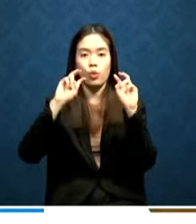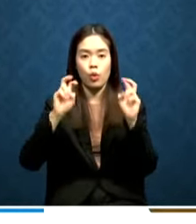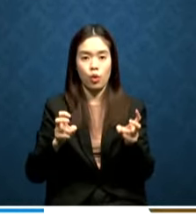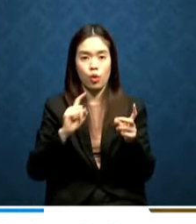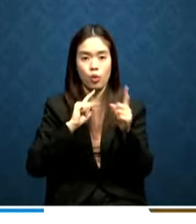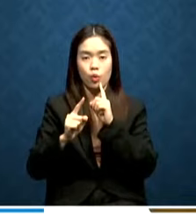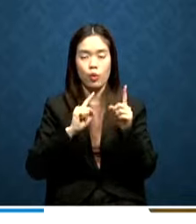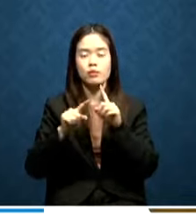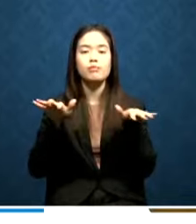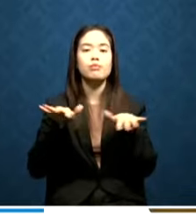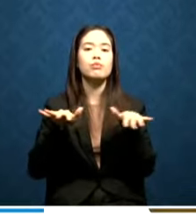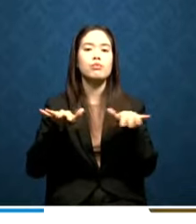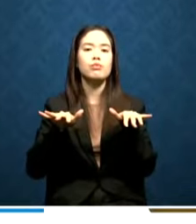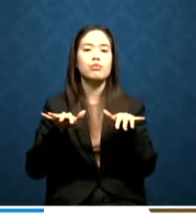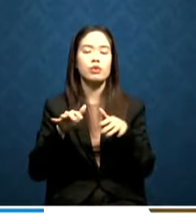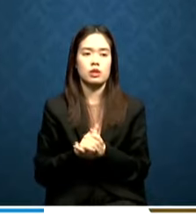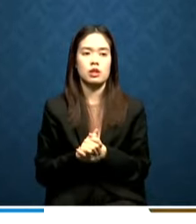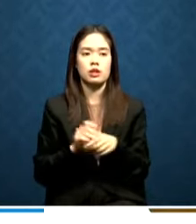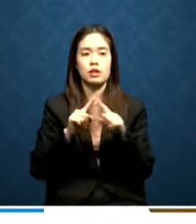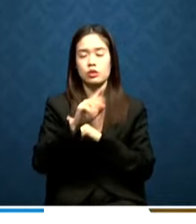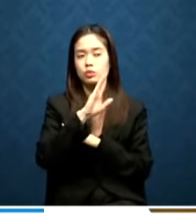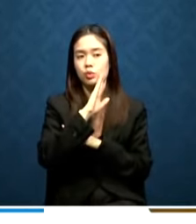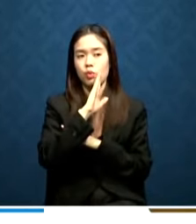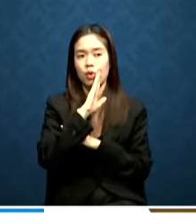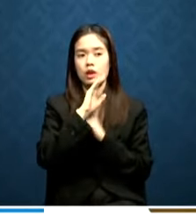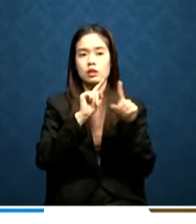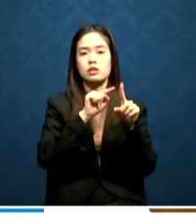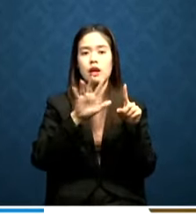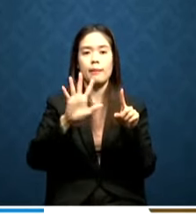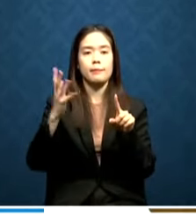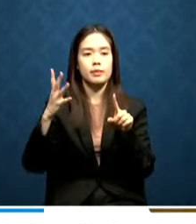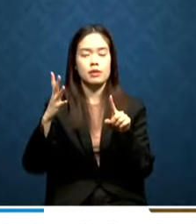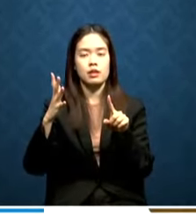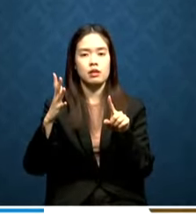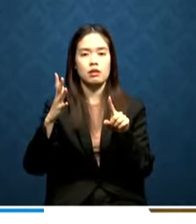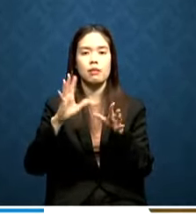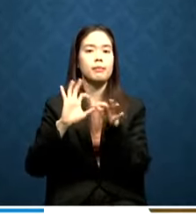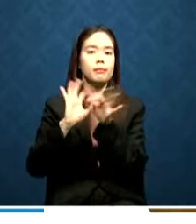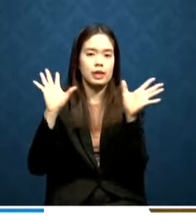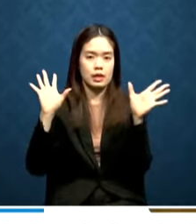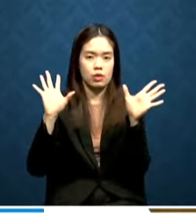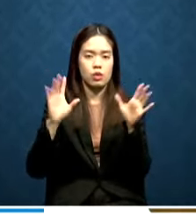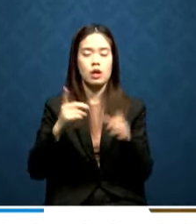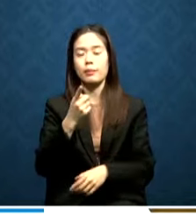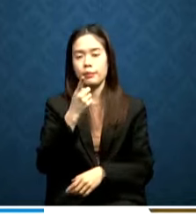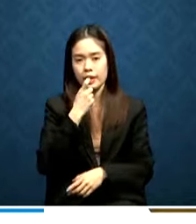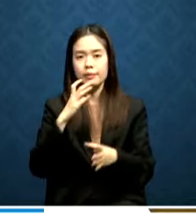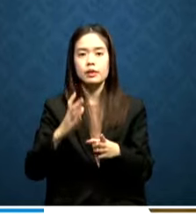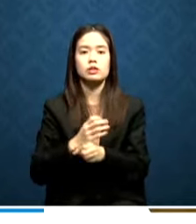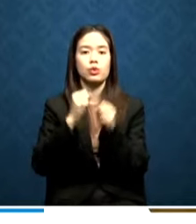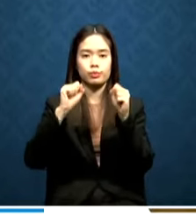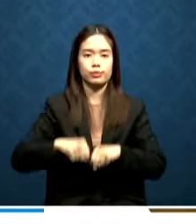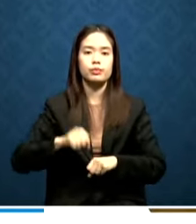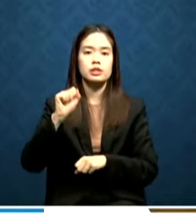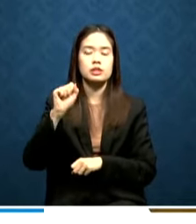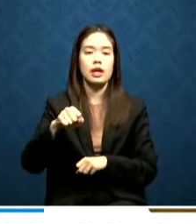ารือเฉยๆถ้าไม่ถึง1ใน5ก็ถือว่าไม่นับไปเป็นอยู่ใน40ไม่ใช่ถามยังมีข้อยุตินะครับ